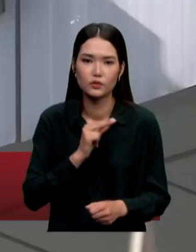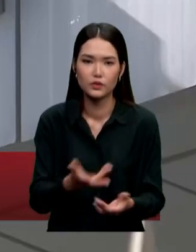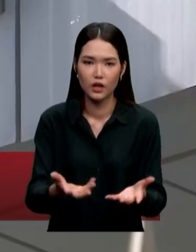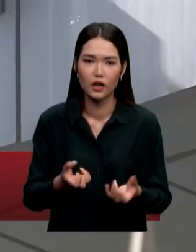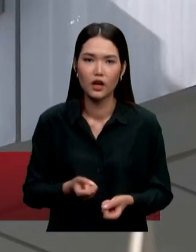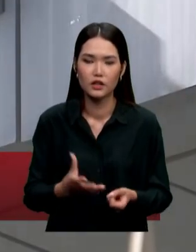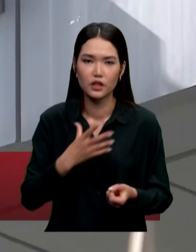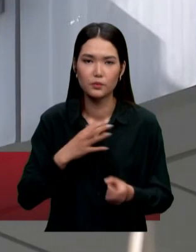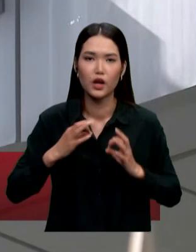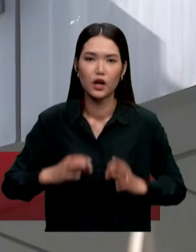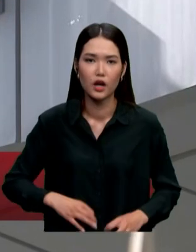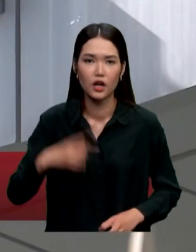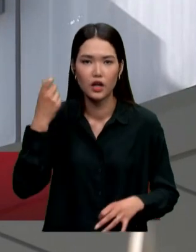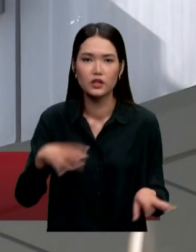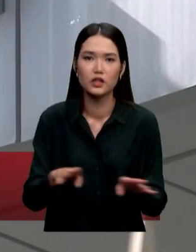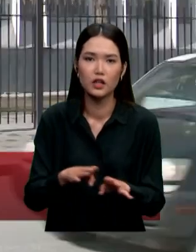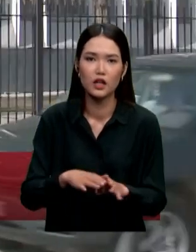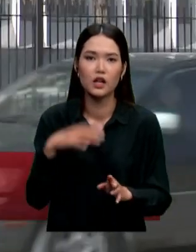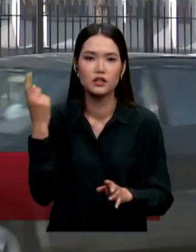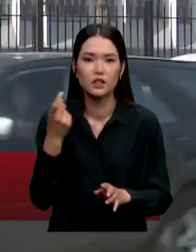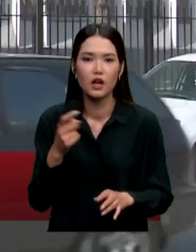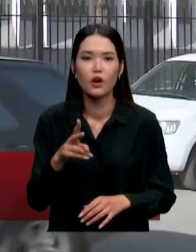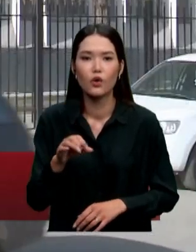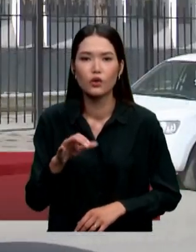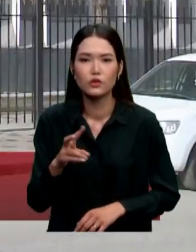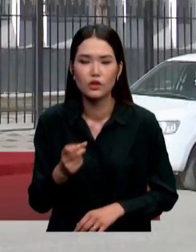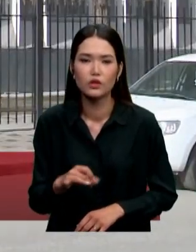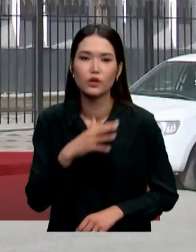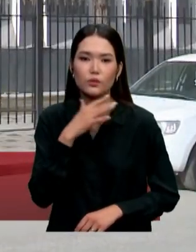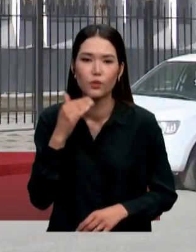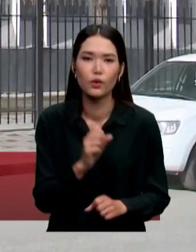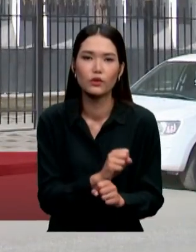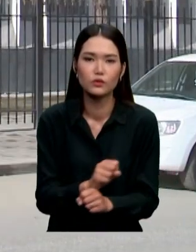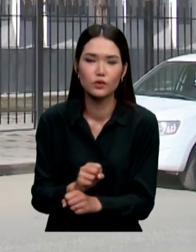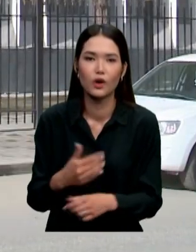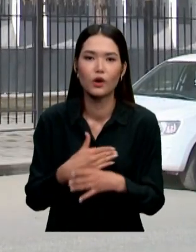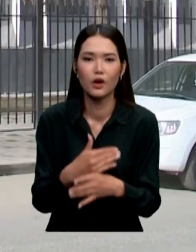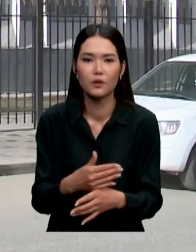қабылдапты. Прокурорлар ойынша осындай іс-шаралар Қостанайдағы рецидивті тоқтатуға